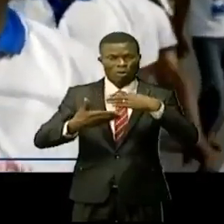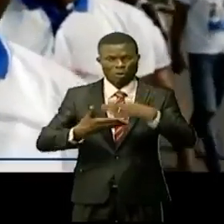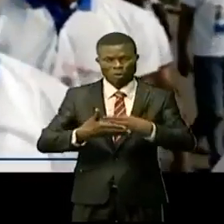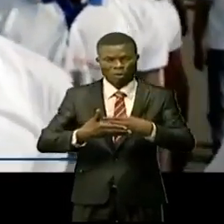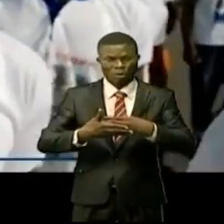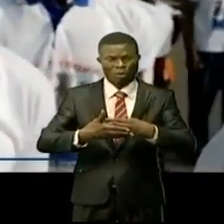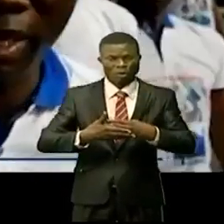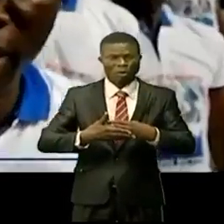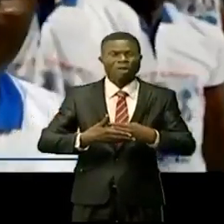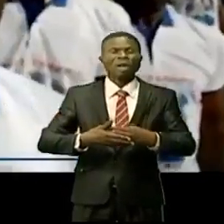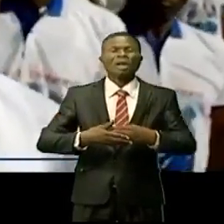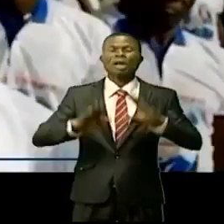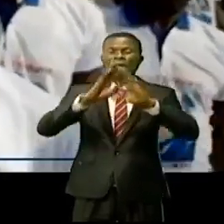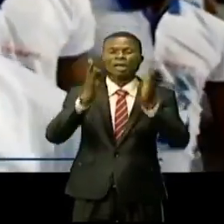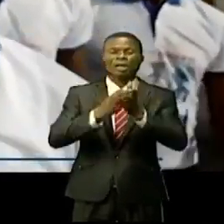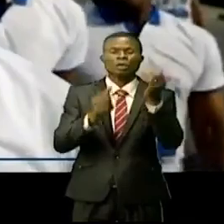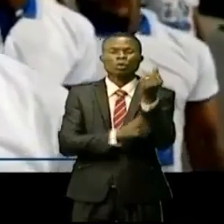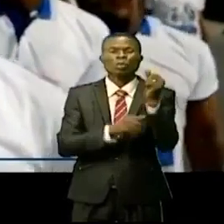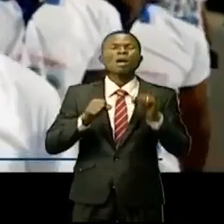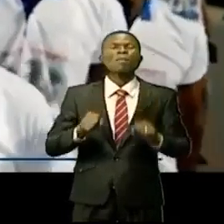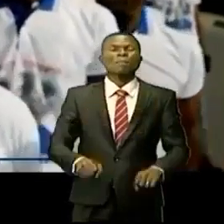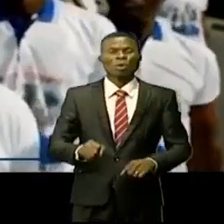non-héros nationaux, Kabila Moussa